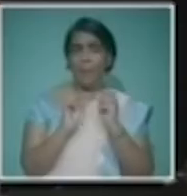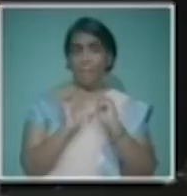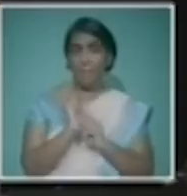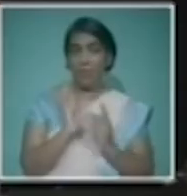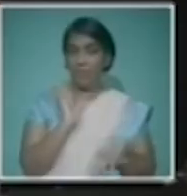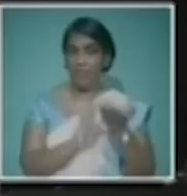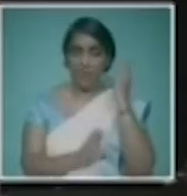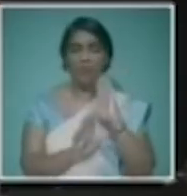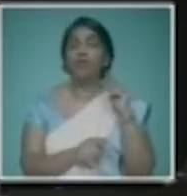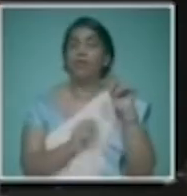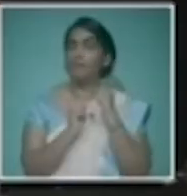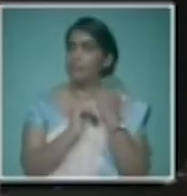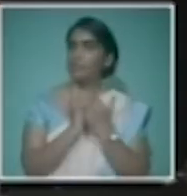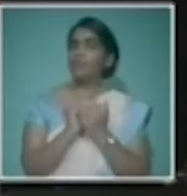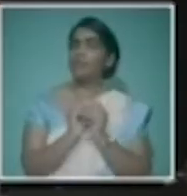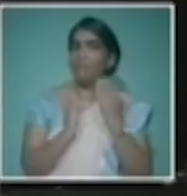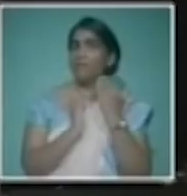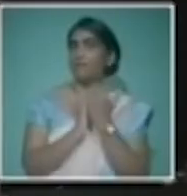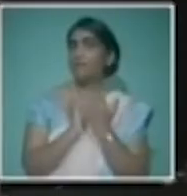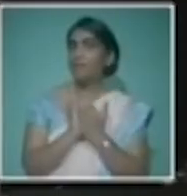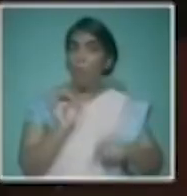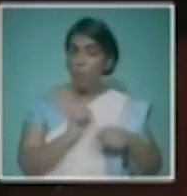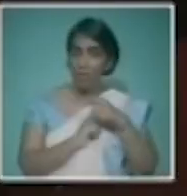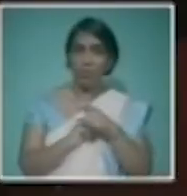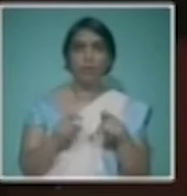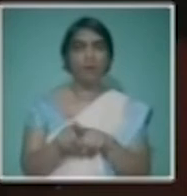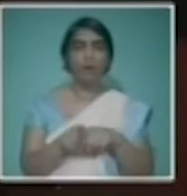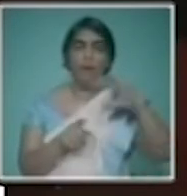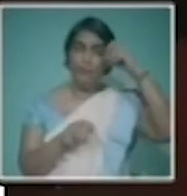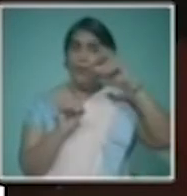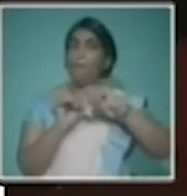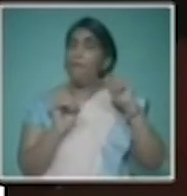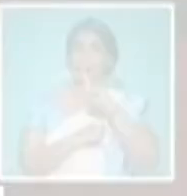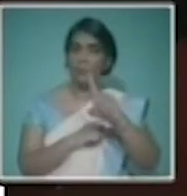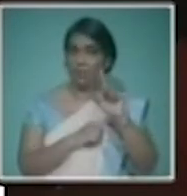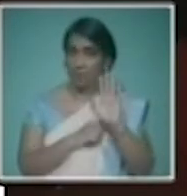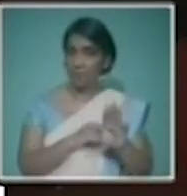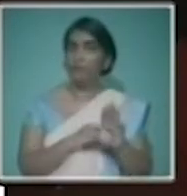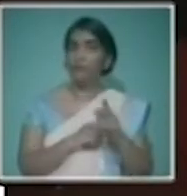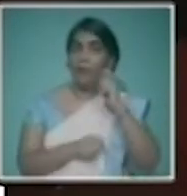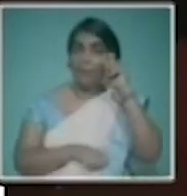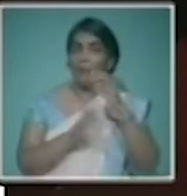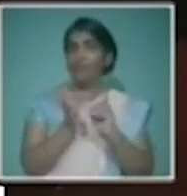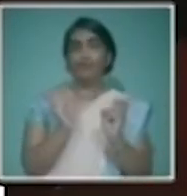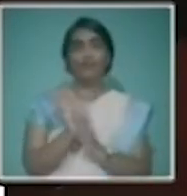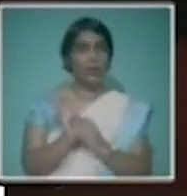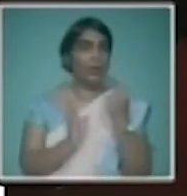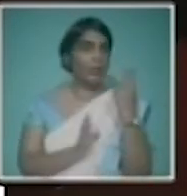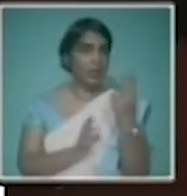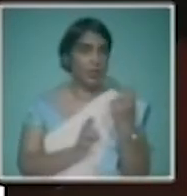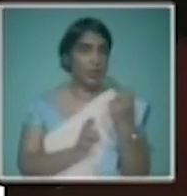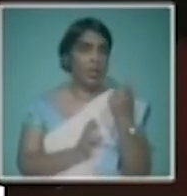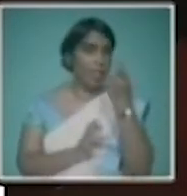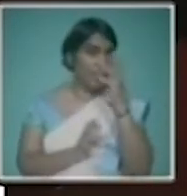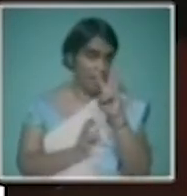අන්න ඒ සඳහා වැඩපිළිවෙලක් ක්‍රියාත්මක කිරීම සඳහා වැඩසටහනක් තියෙනවද විදුලි බල මණ්ඩලයේ ඉල්ලීමක් කරේ මහජන උපයෝගිතා කොමිසමෙන්